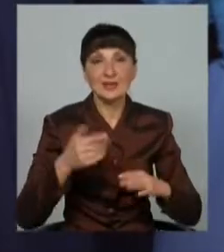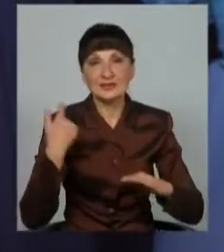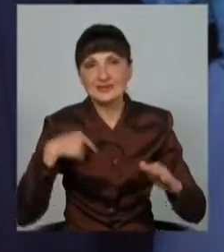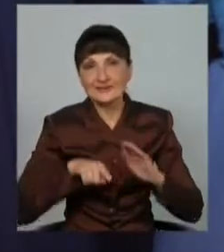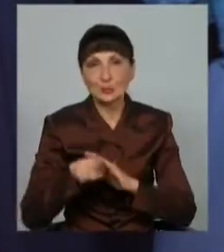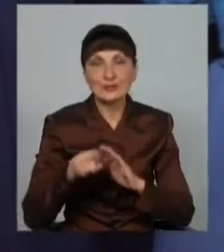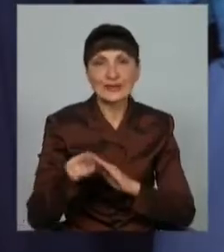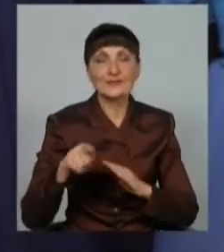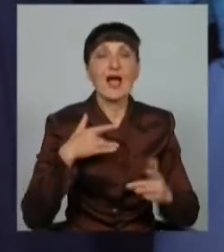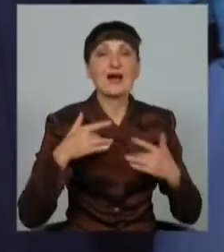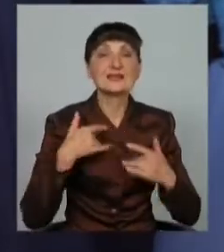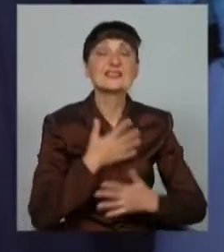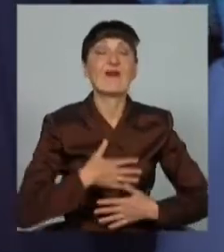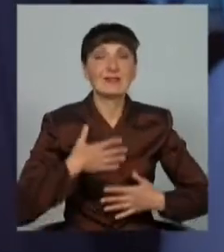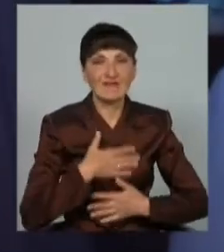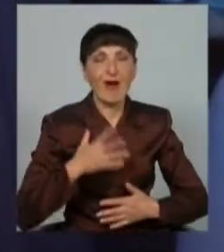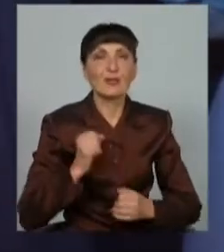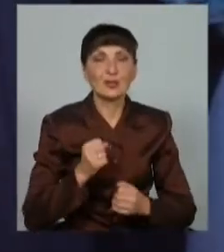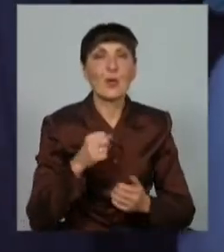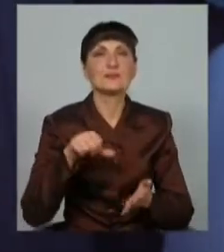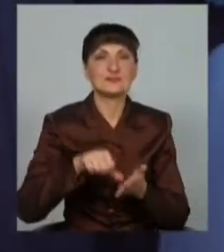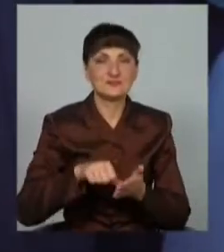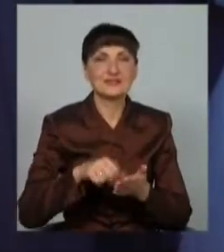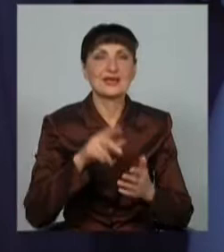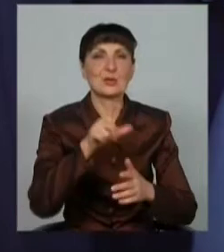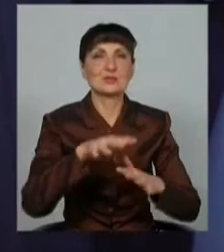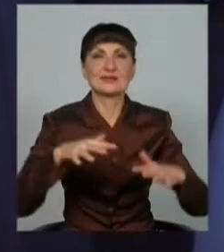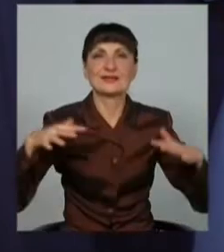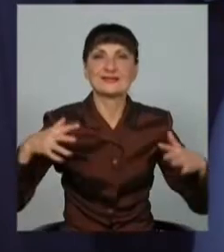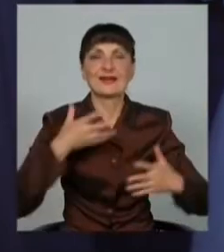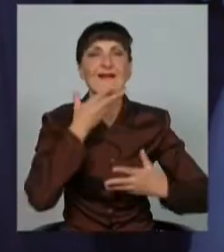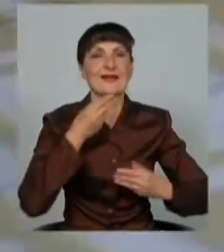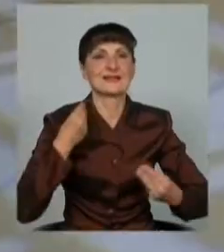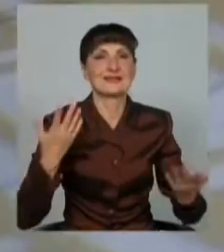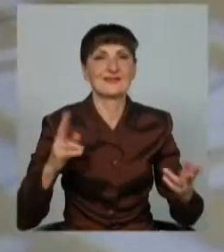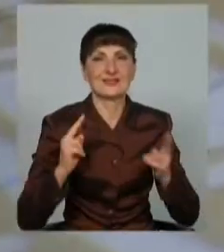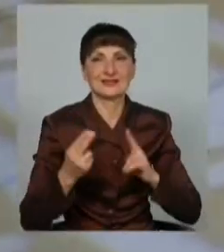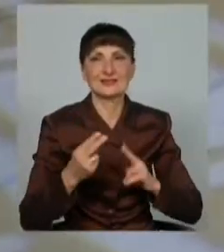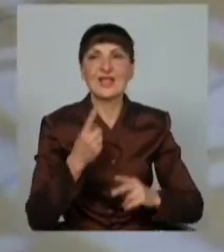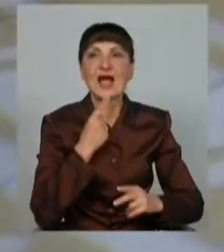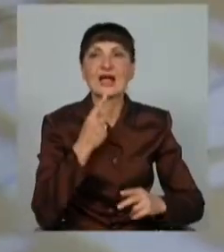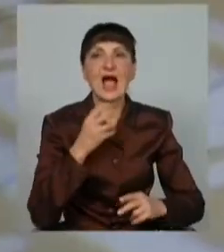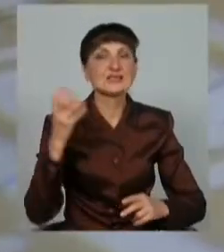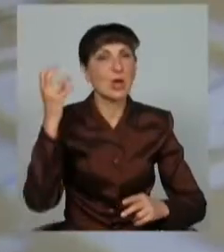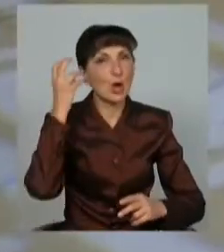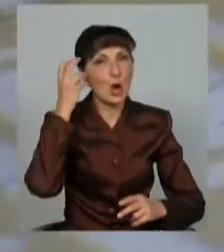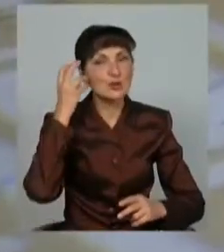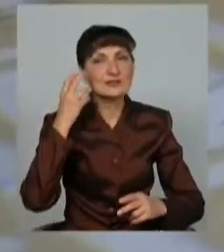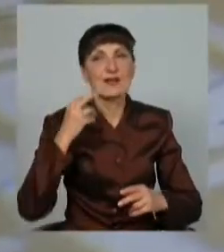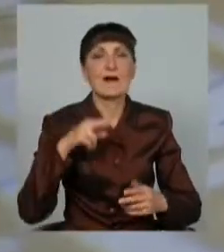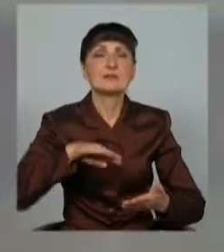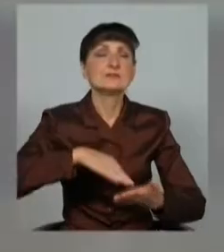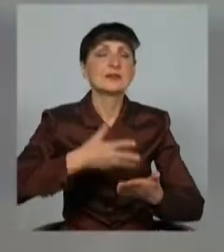кулисами. Артисты хоть и волновались, но предстали пред своим зрителям во всей красе. Красная роза за ухом, искусные па